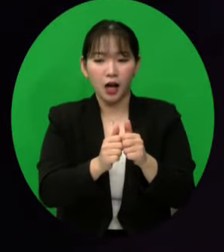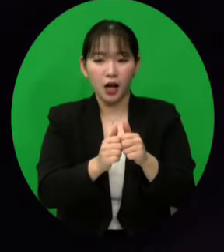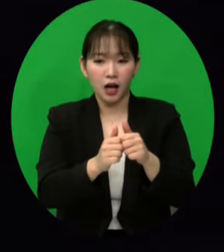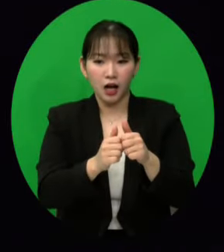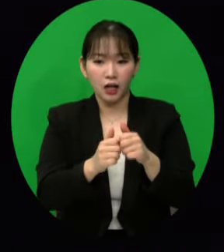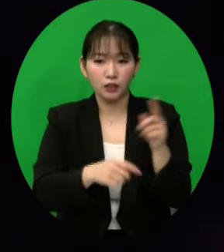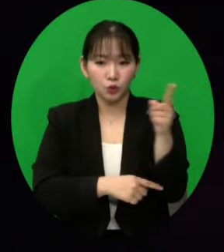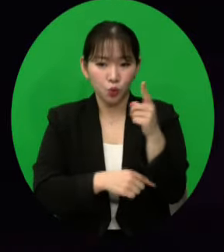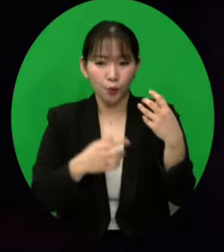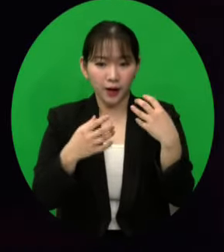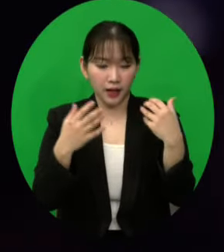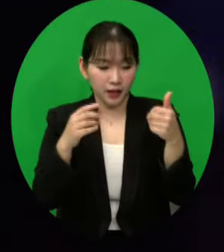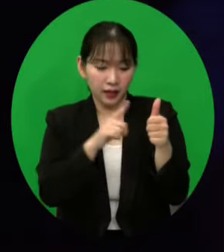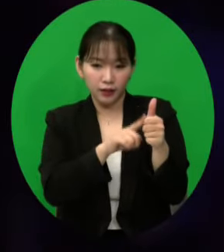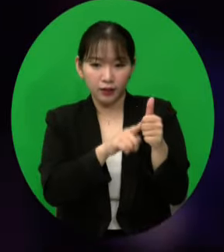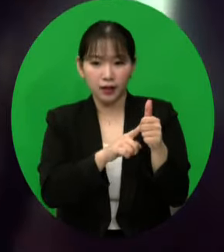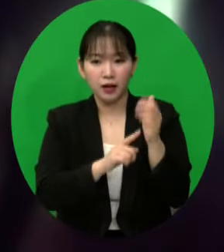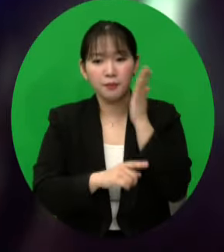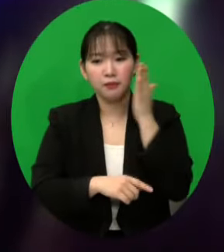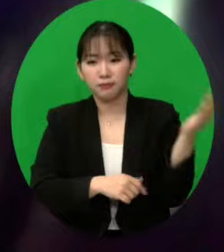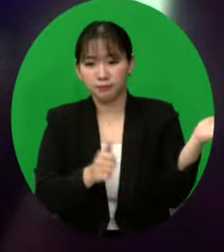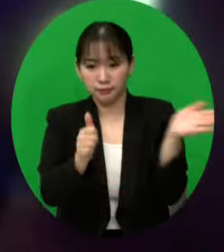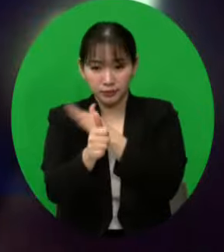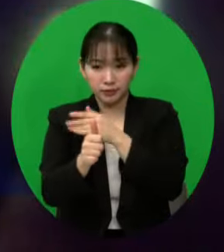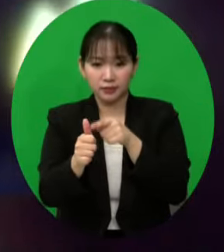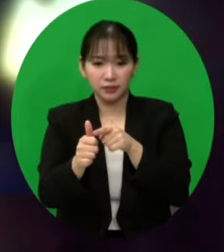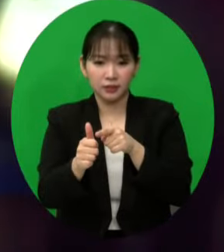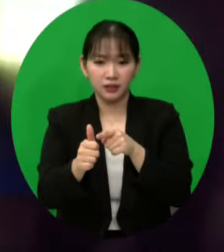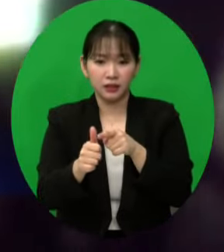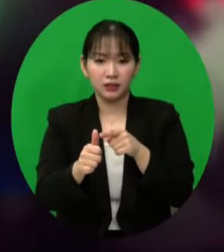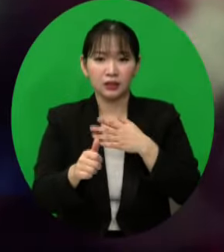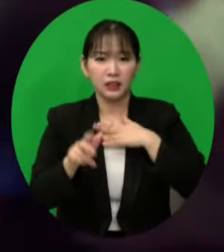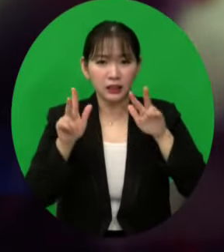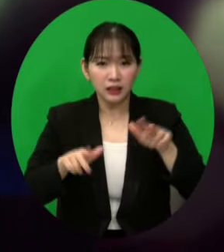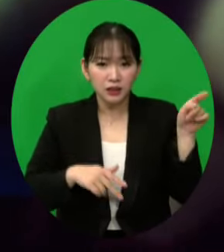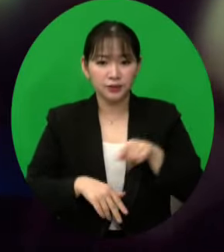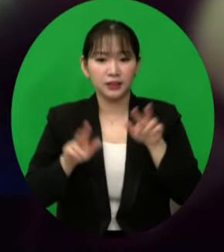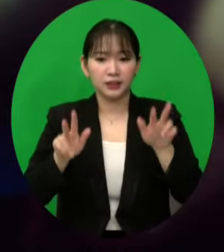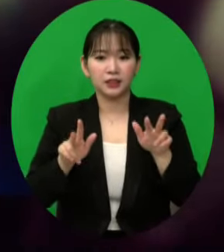구급대원의 왼쪽 뺨을 강하게 때립니다. 나